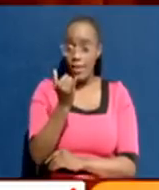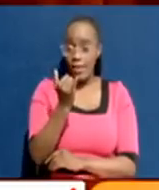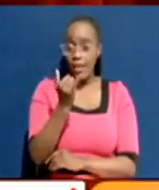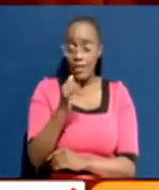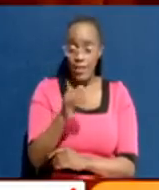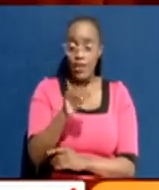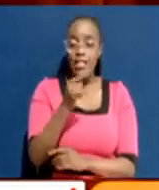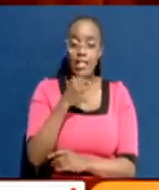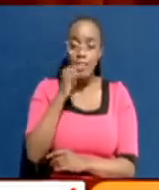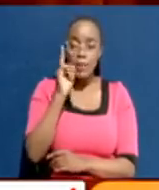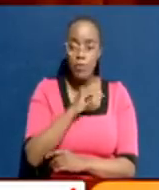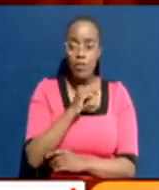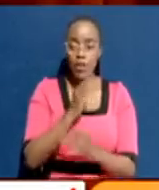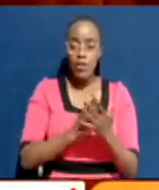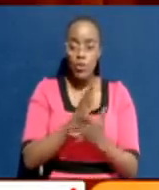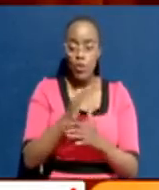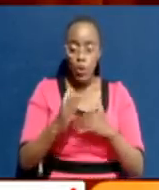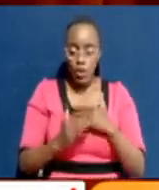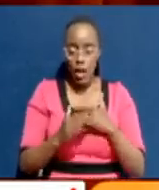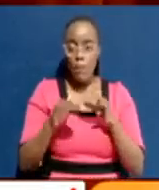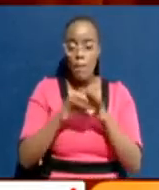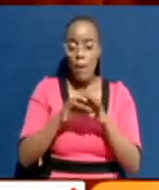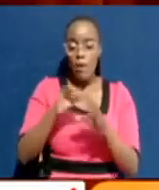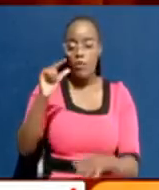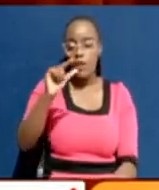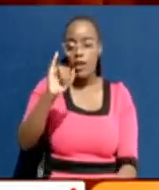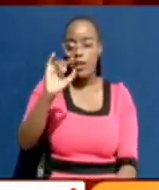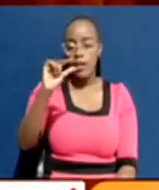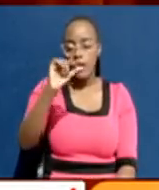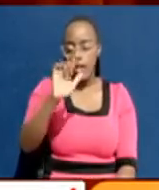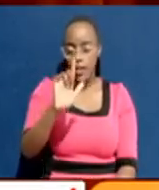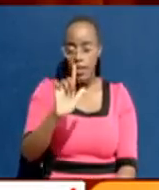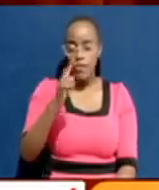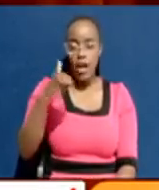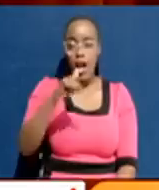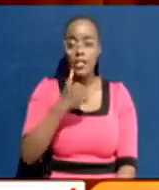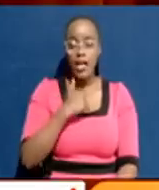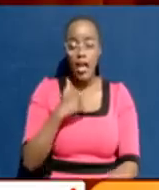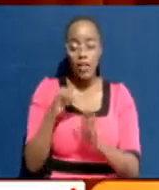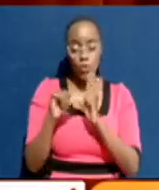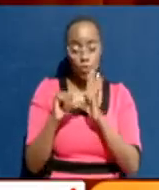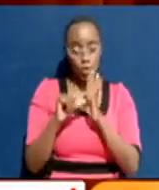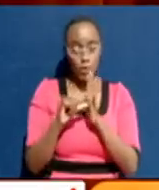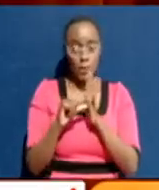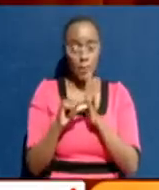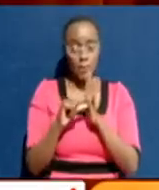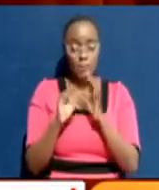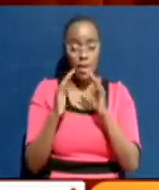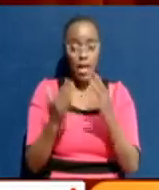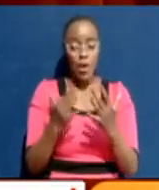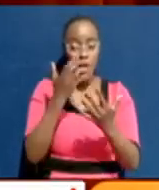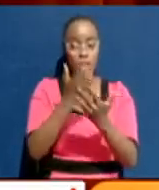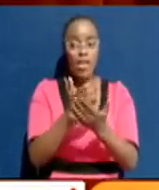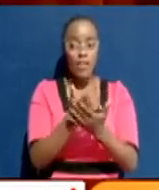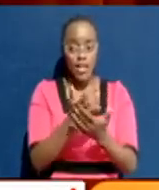rightly pointed out by the honorable member of Gilkill, we had issues with how the